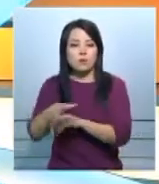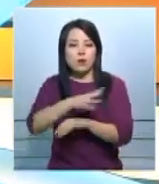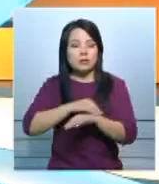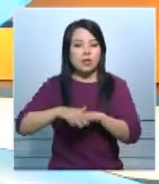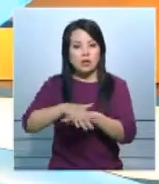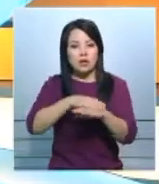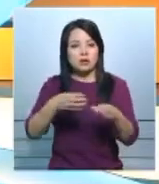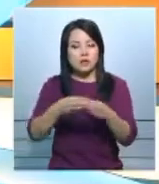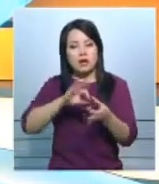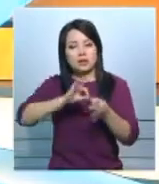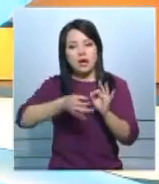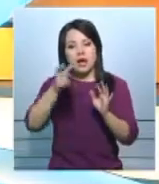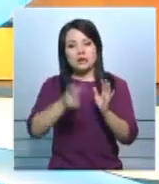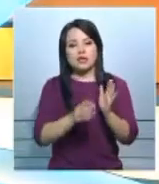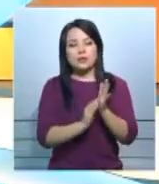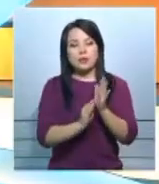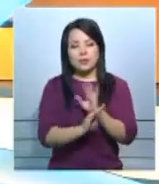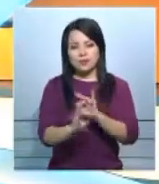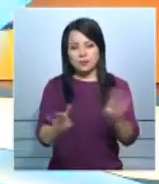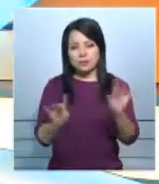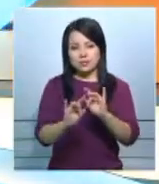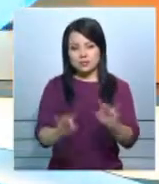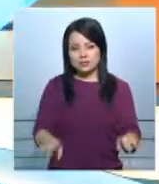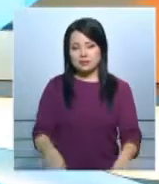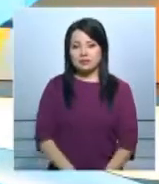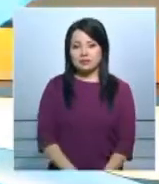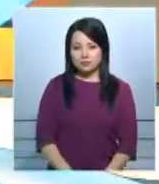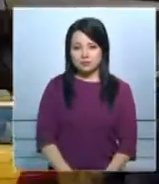өрбімек. Толығырақ шетелдік шолушымыз тарқатады.